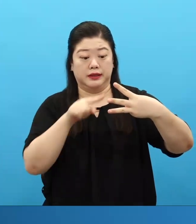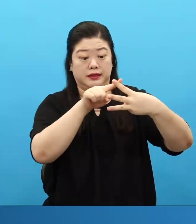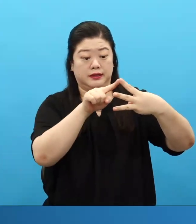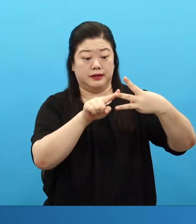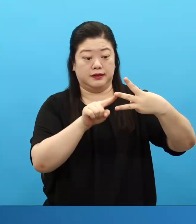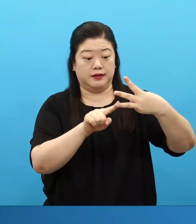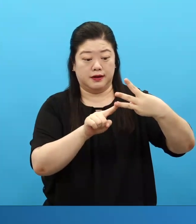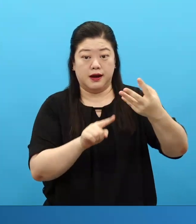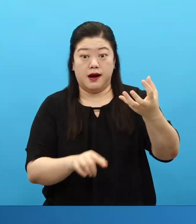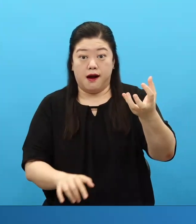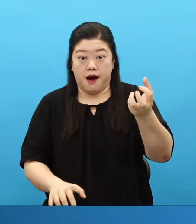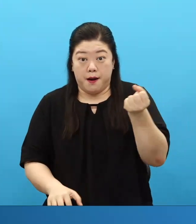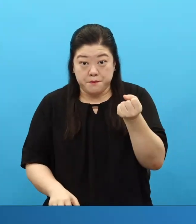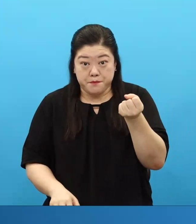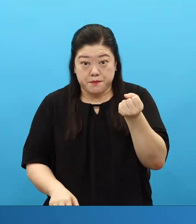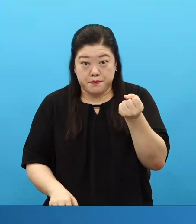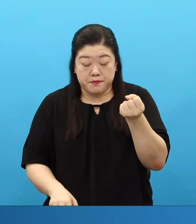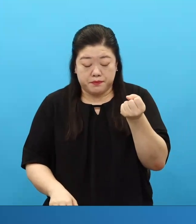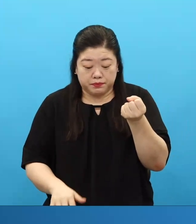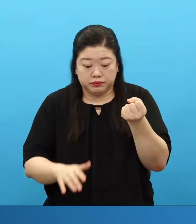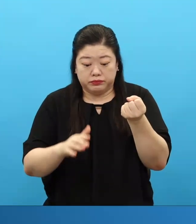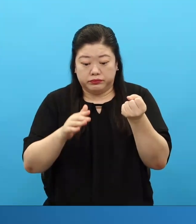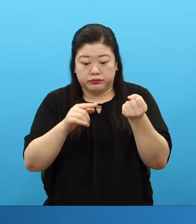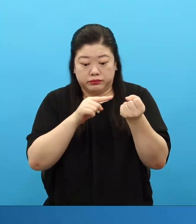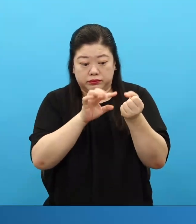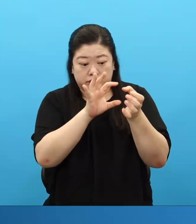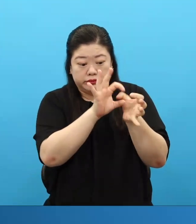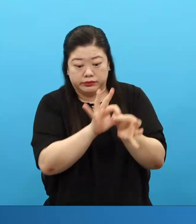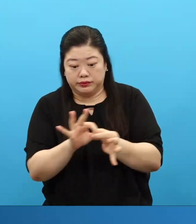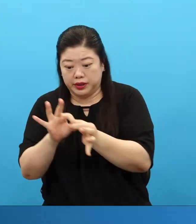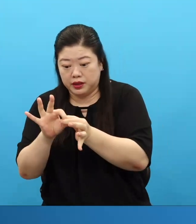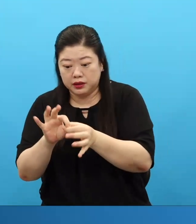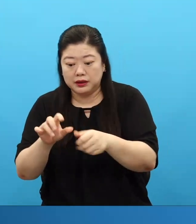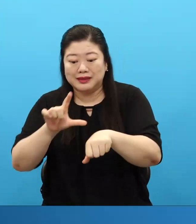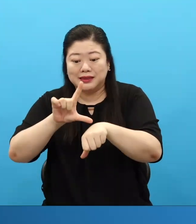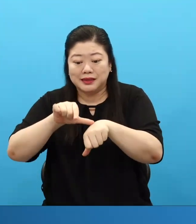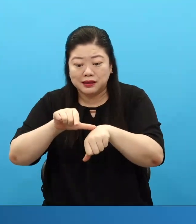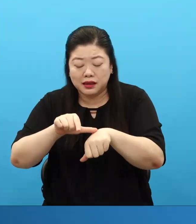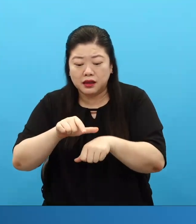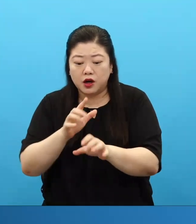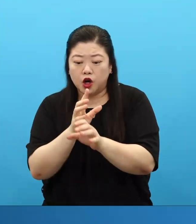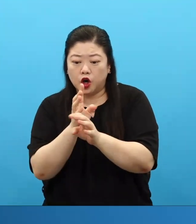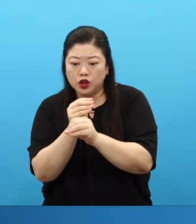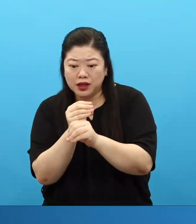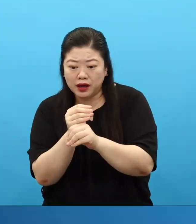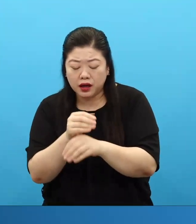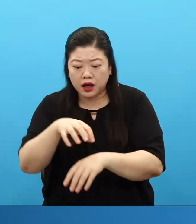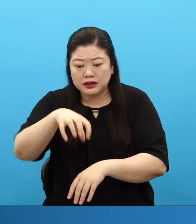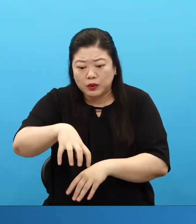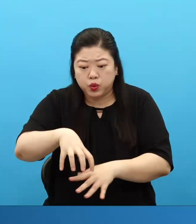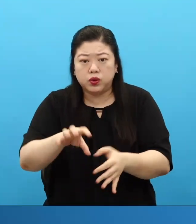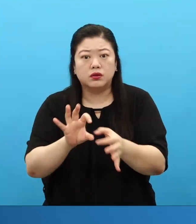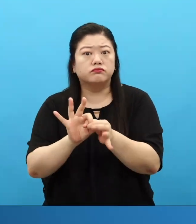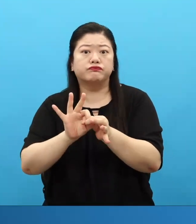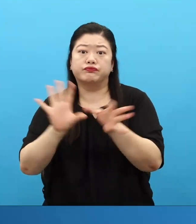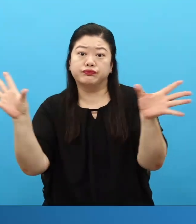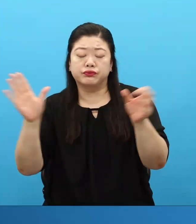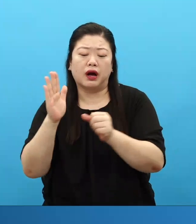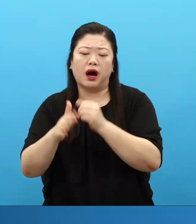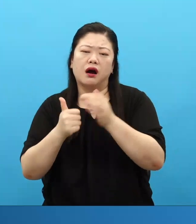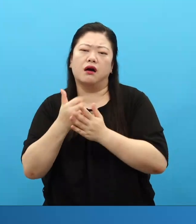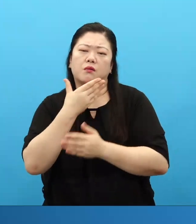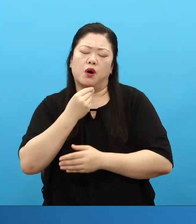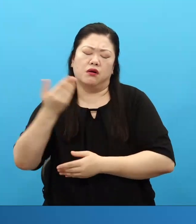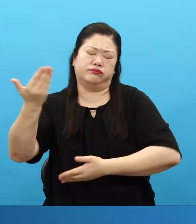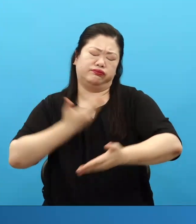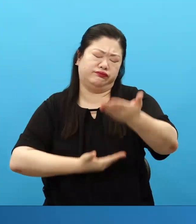하나님은 영원하시니까 시공간 초월하는 축복을 누리게 돼. 하나님이 그러니까요. And because we have this blessing, and God is